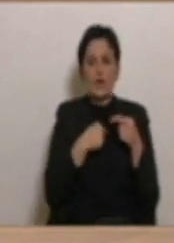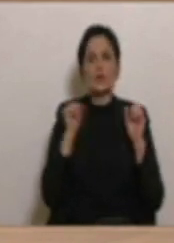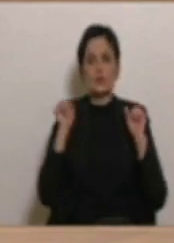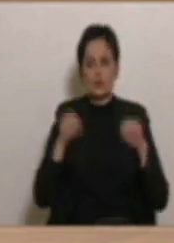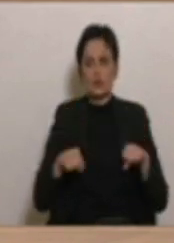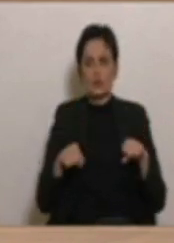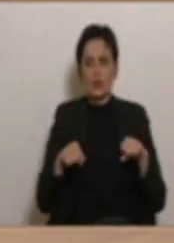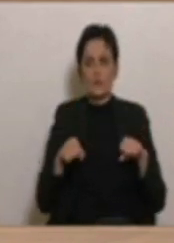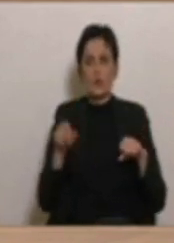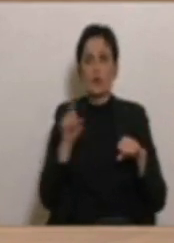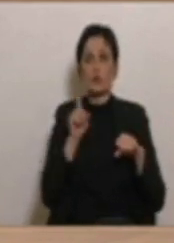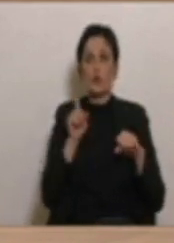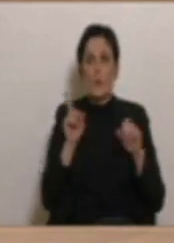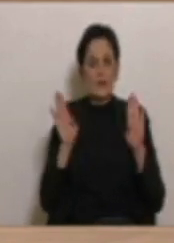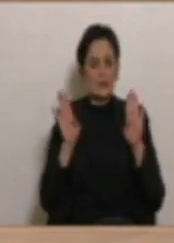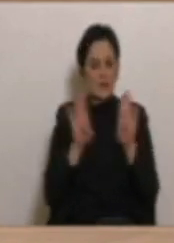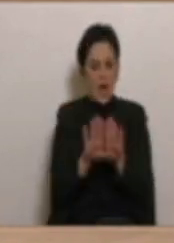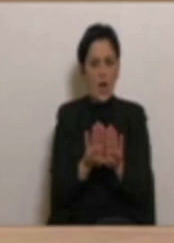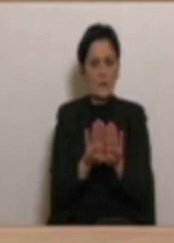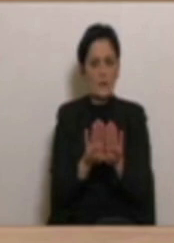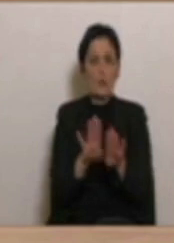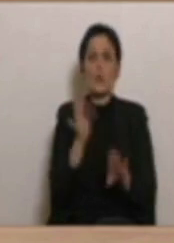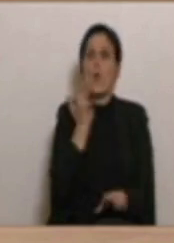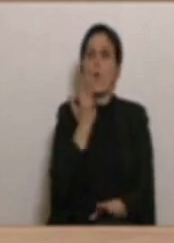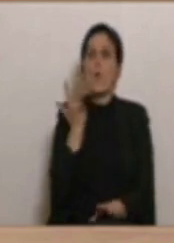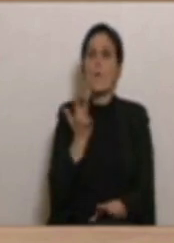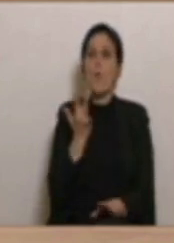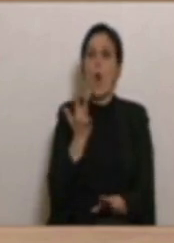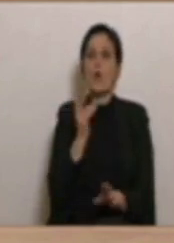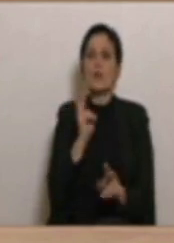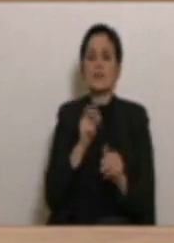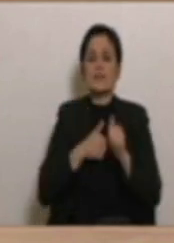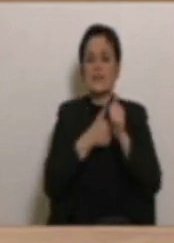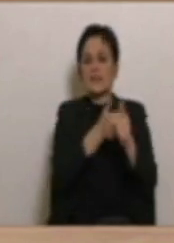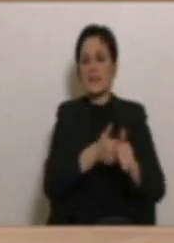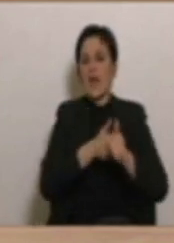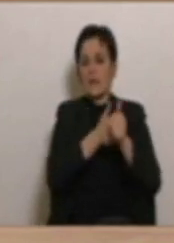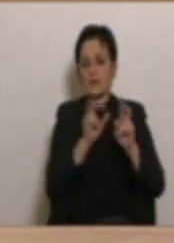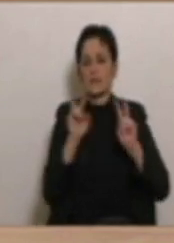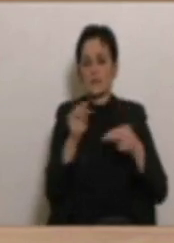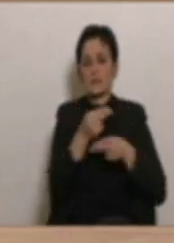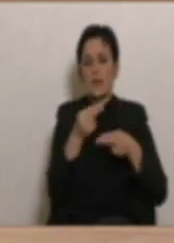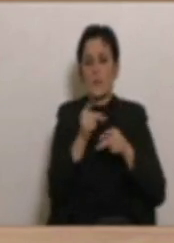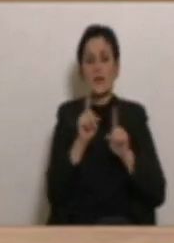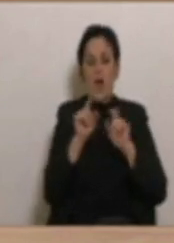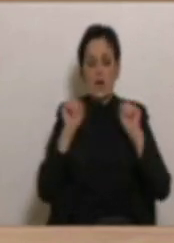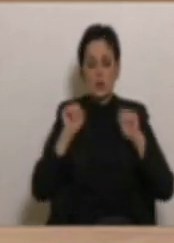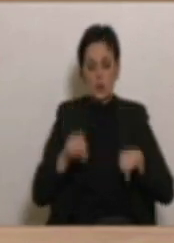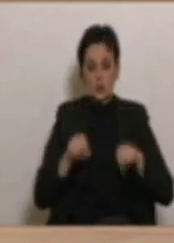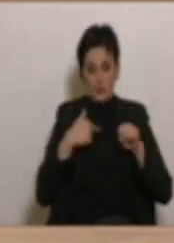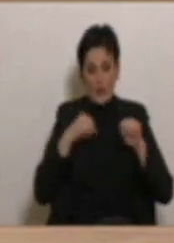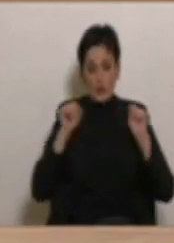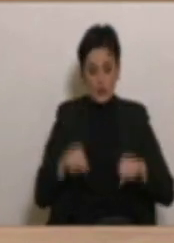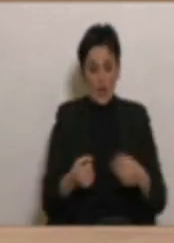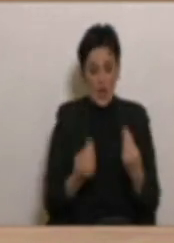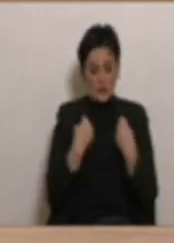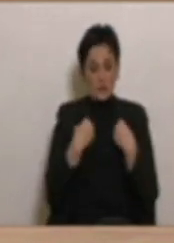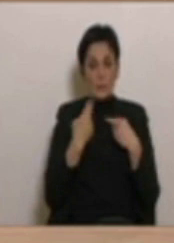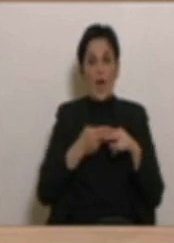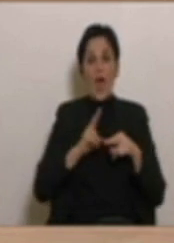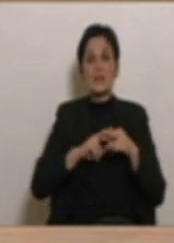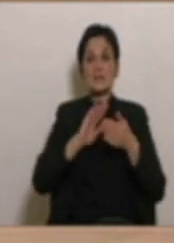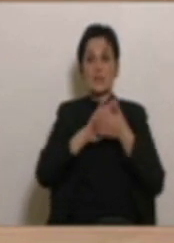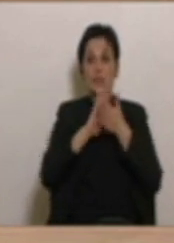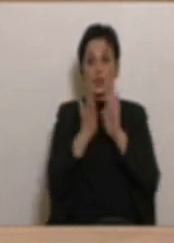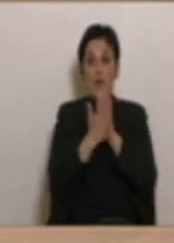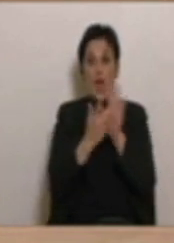შევძლებთ, რომ დავხუროთ პოლიტიკური დევნის თემა, რაც შეძლებს ჩვენ მოგვცემ შესაძლებლობას, რომ ეს შეთანხმება,